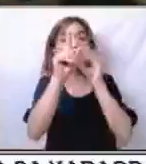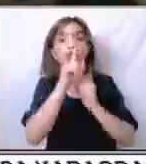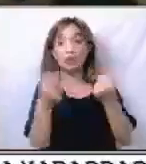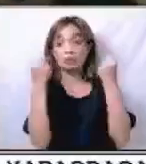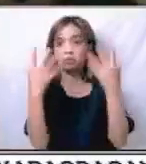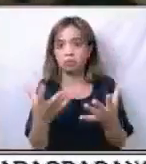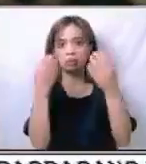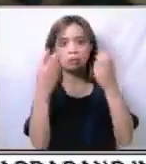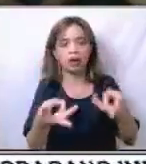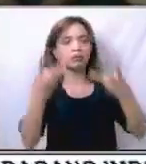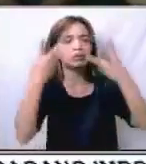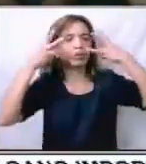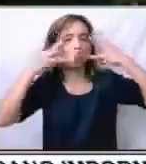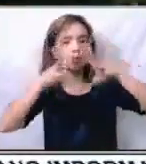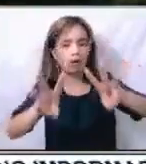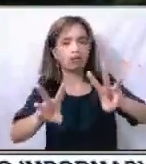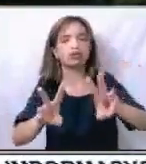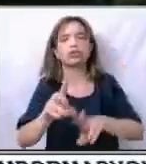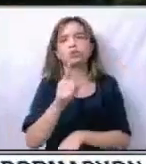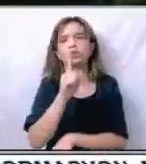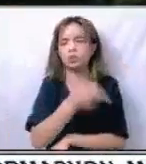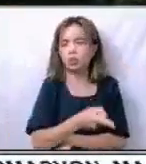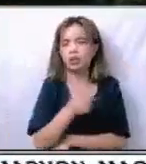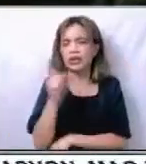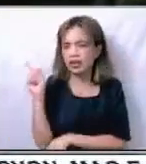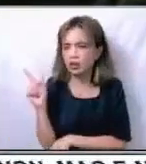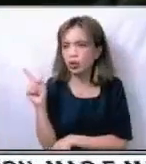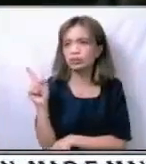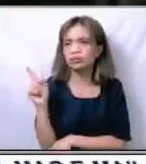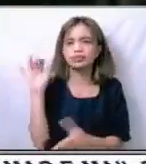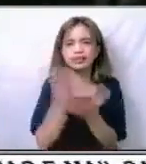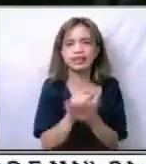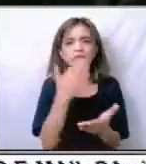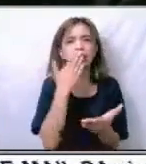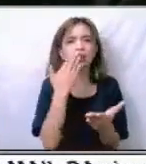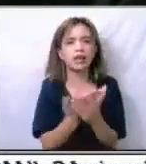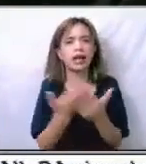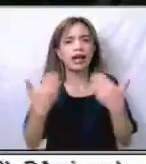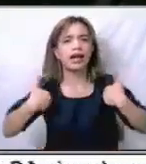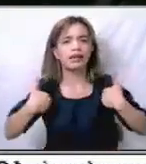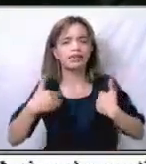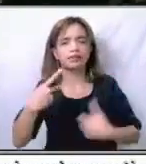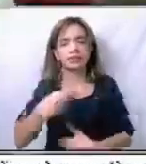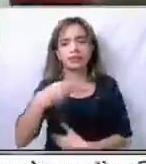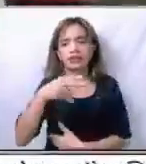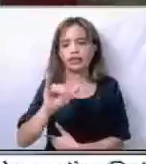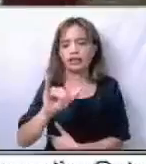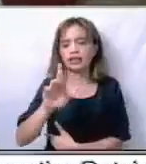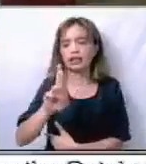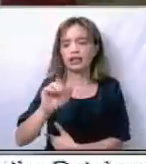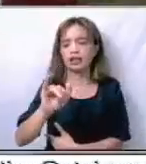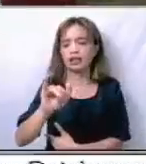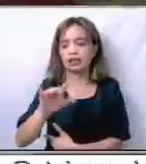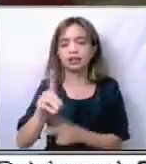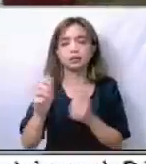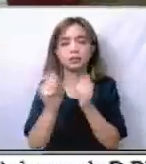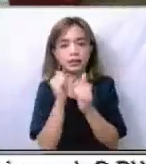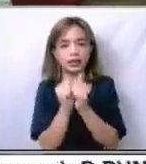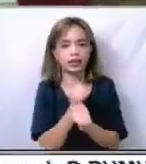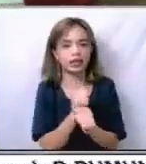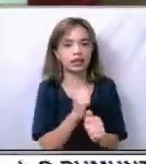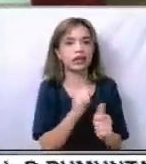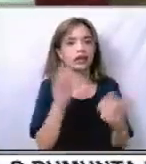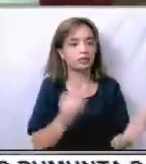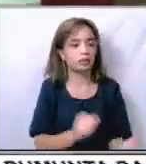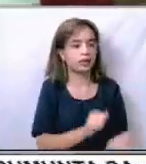Dayan, ha? Talagang ito yung kinagandahan, may hybrid, ibig sabihin, sabihin, may physical at may virtual.